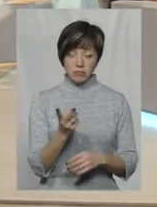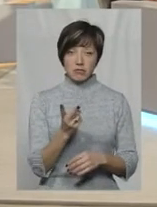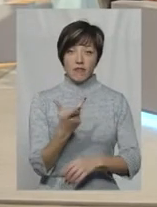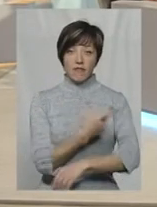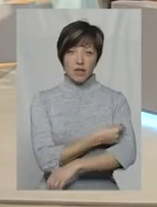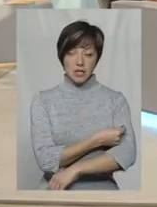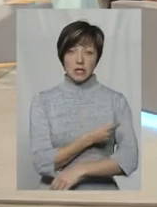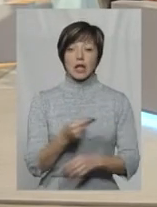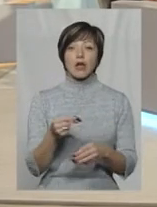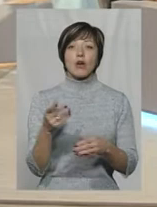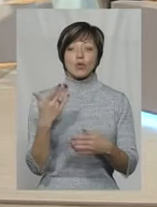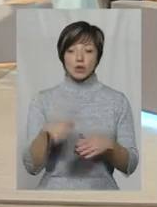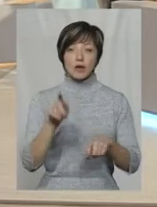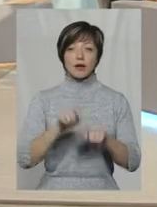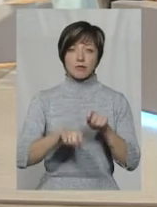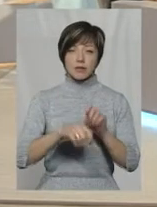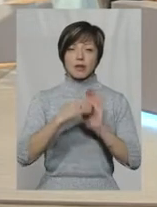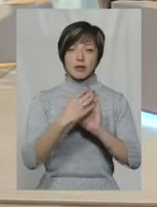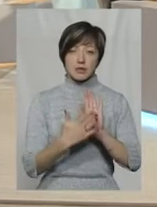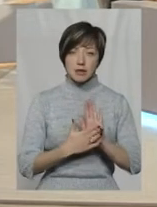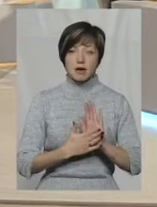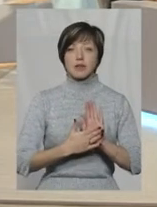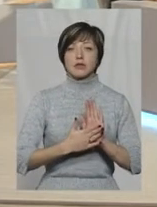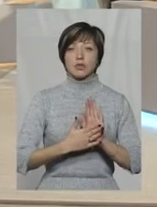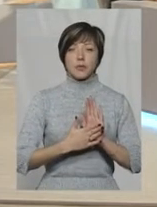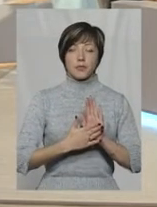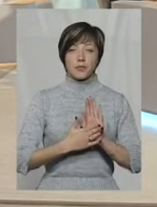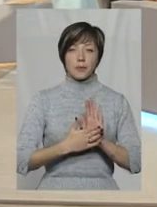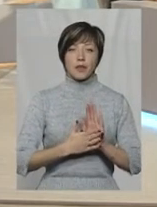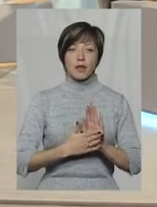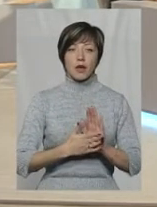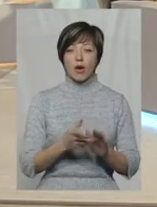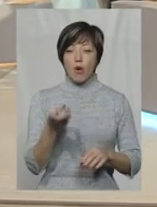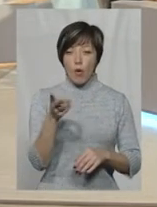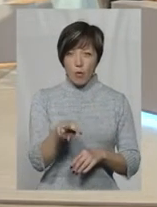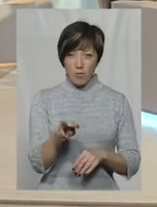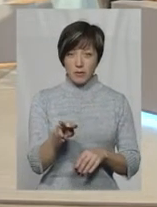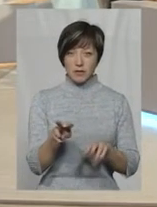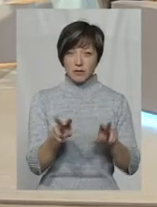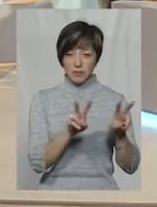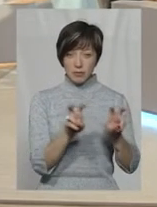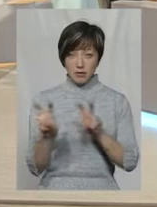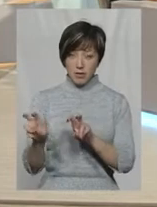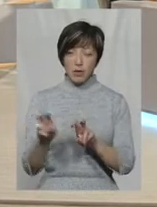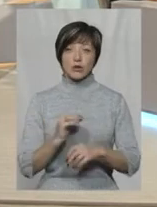вакцини, які пройшли реєстрацію, перевірені. Вони обидві достатньо